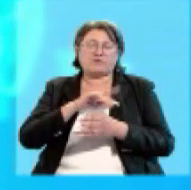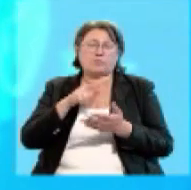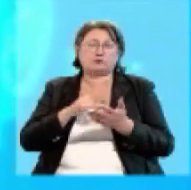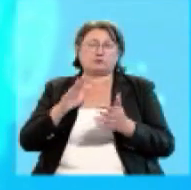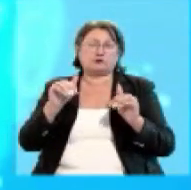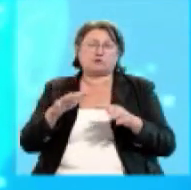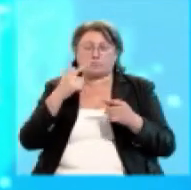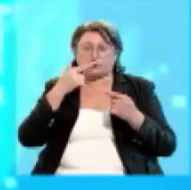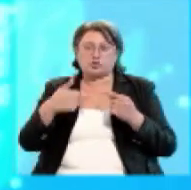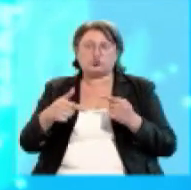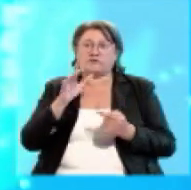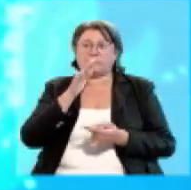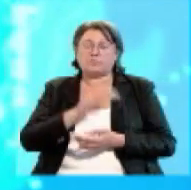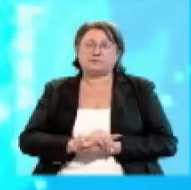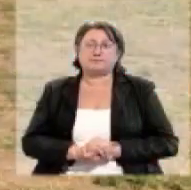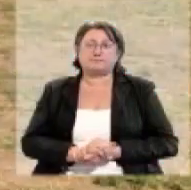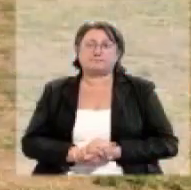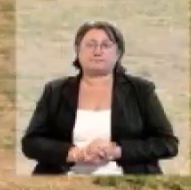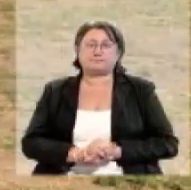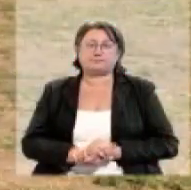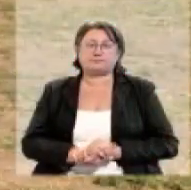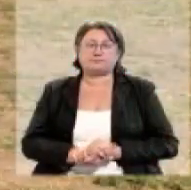жеткізді. Кездесу жайында толығырақ.